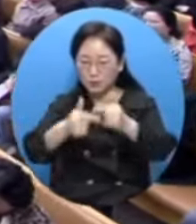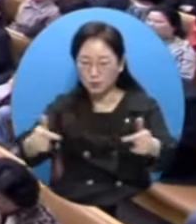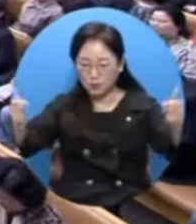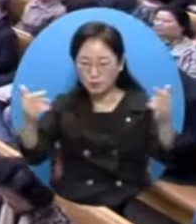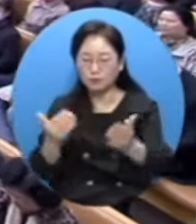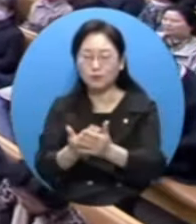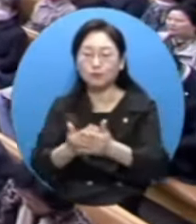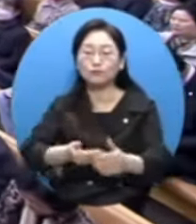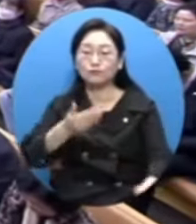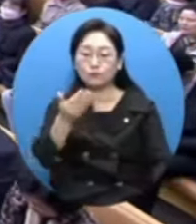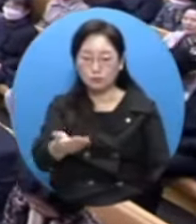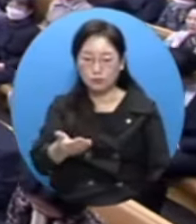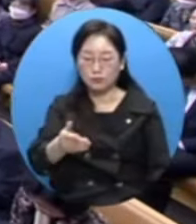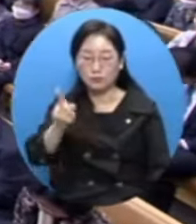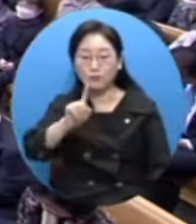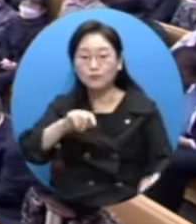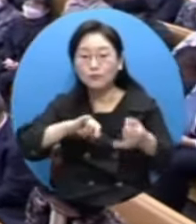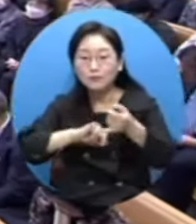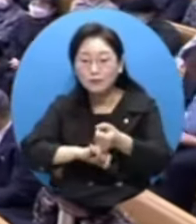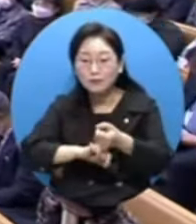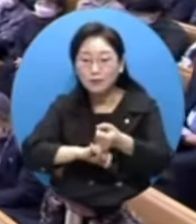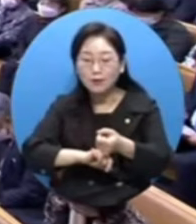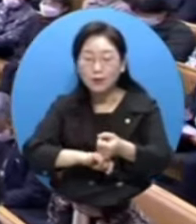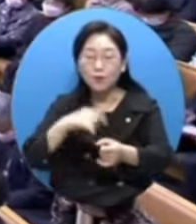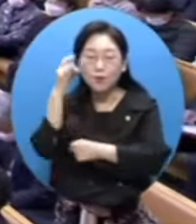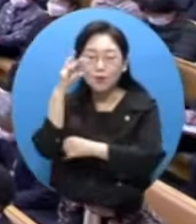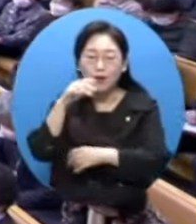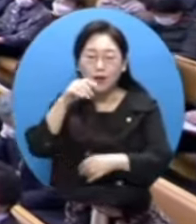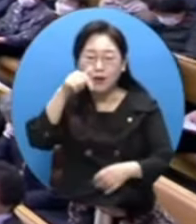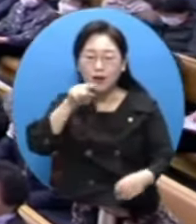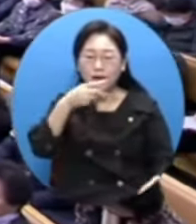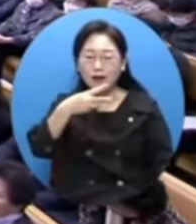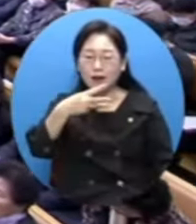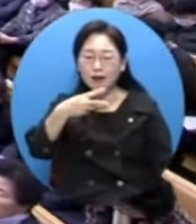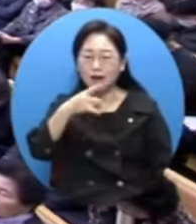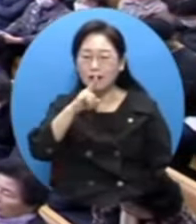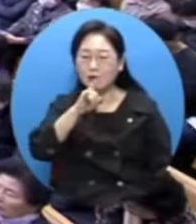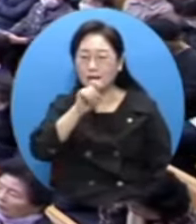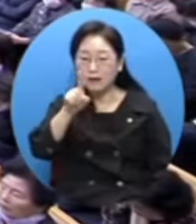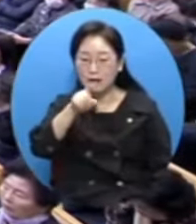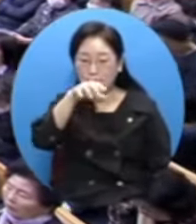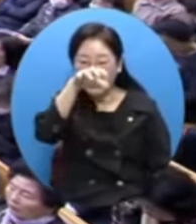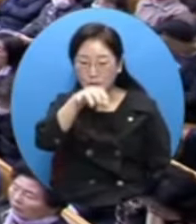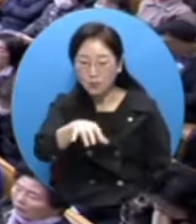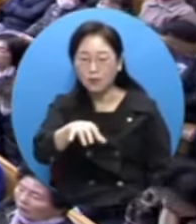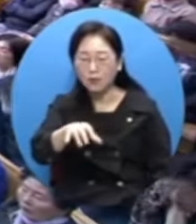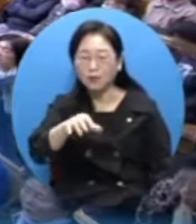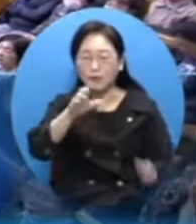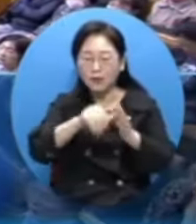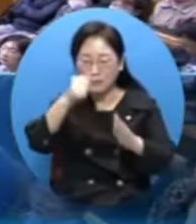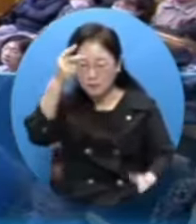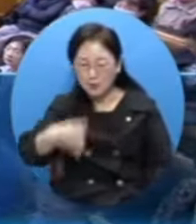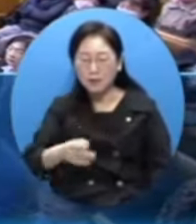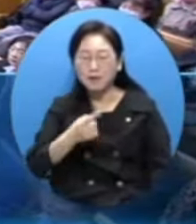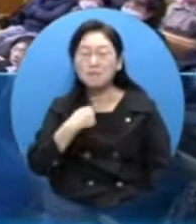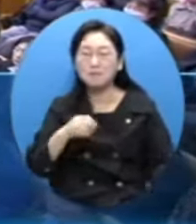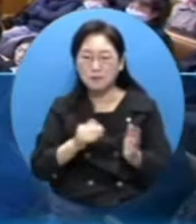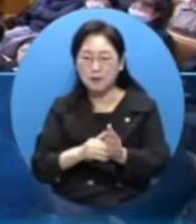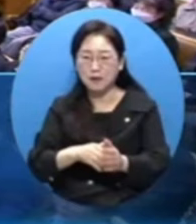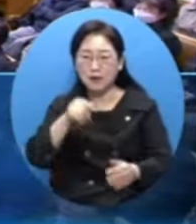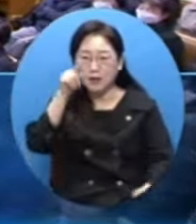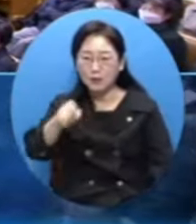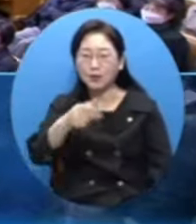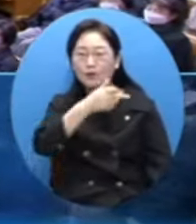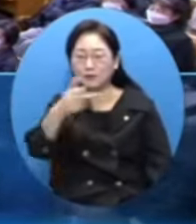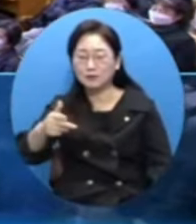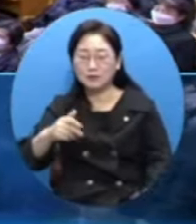말씀하셨습니다. 이 약속은 이미 갈대아 우르에서 그에도 몇 차례 약속하신 것입니다. 창세기 12장 2절에 내가 너로 큰 민족을